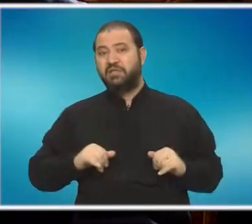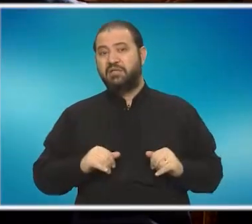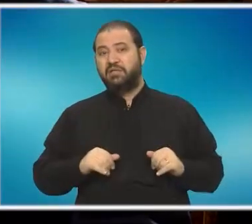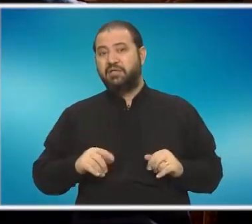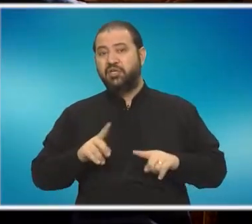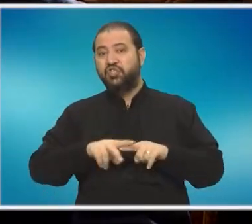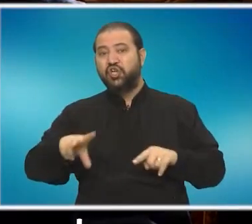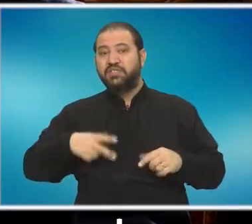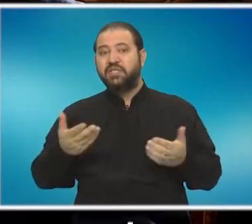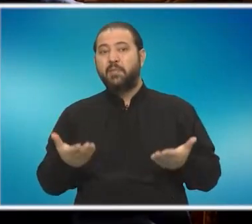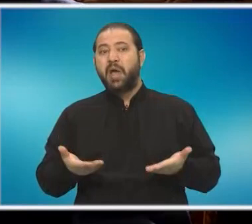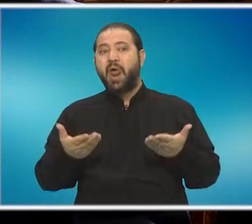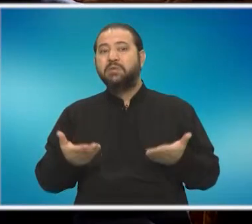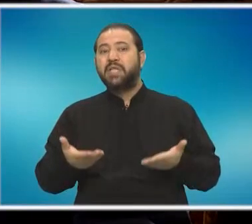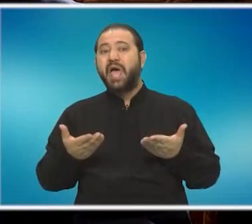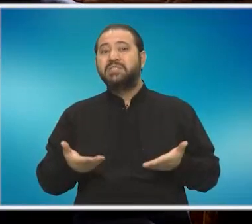sunt parastasele?